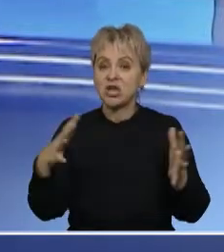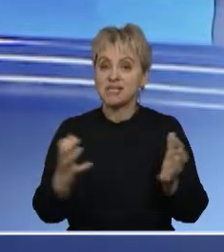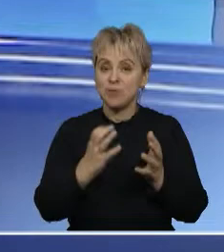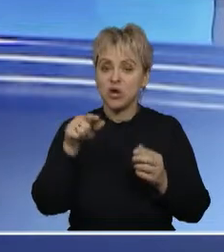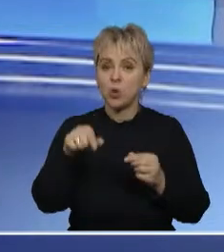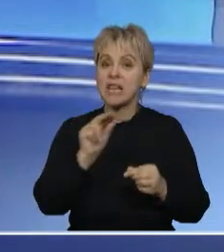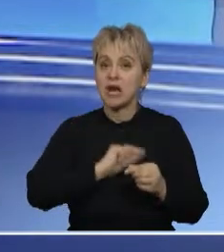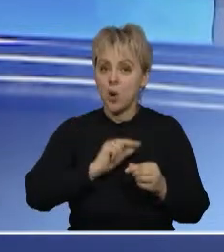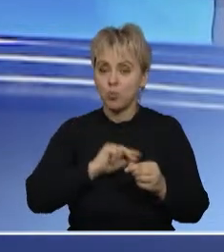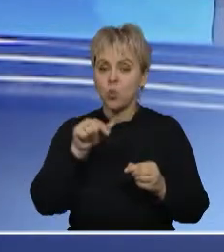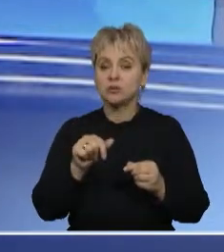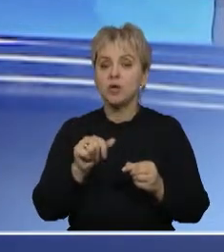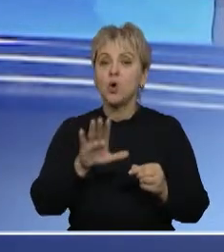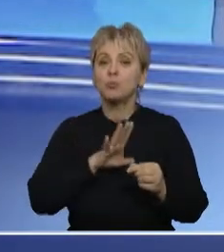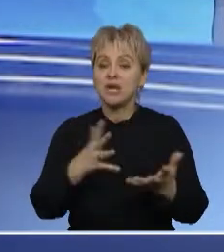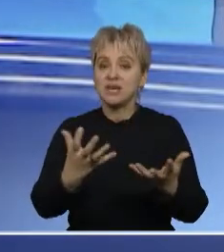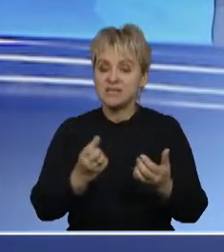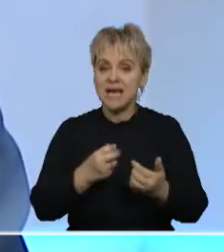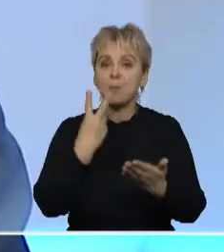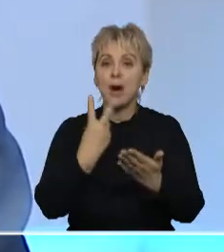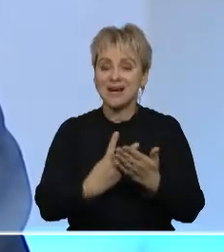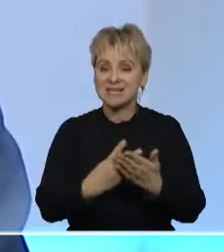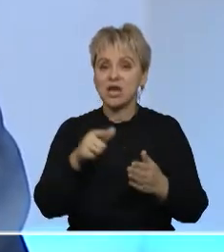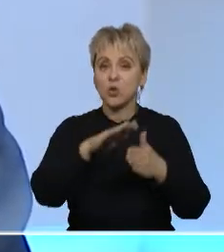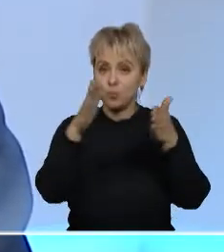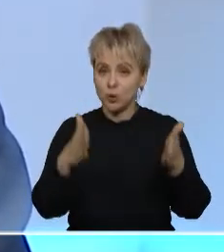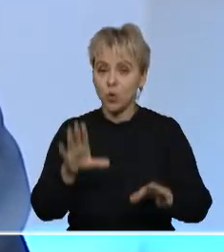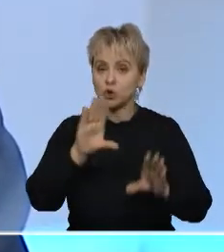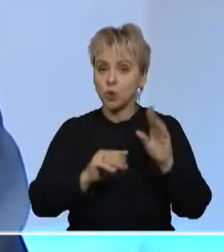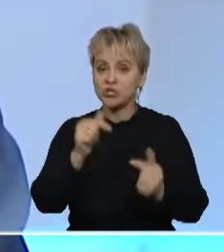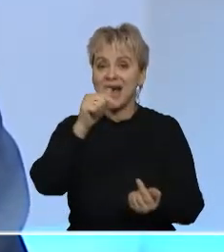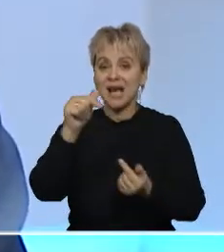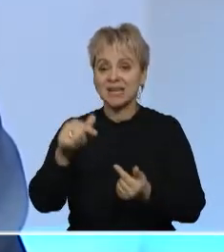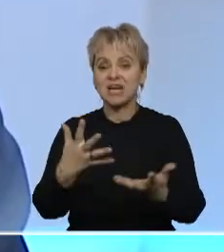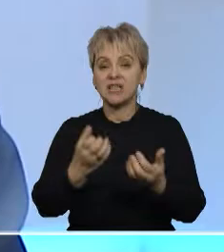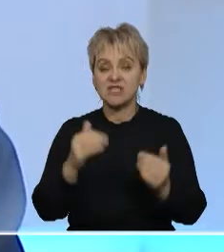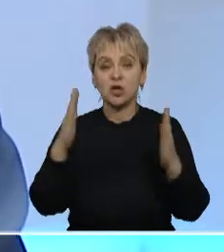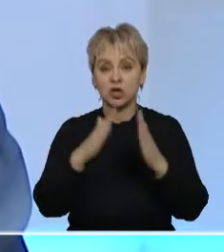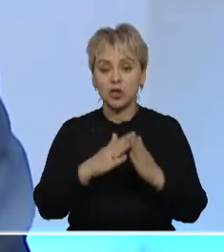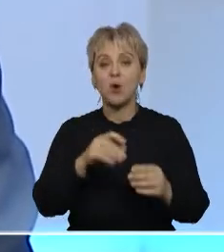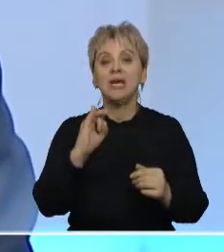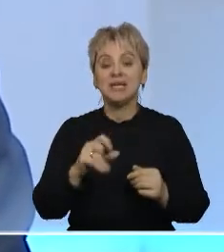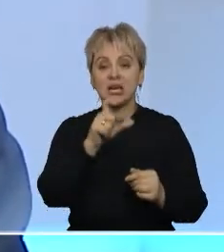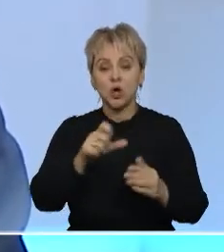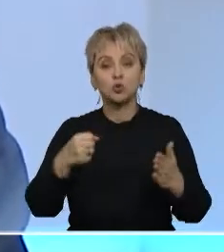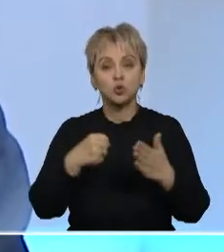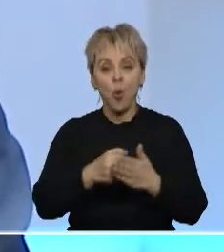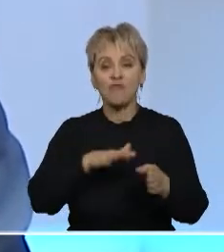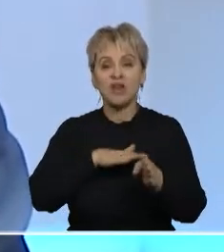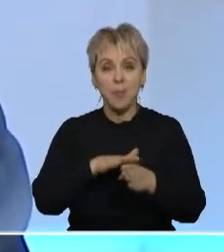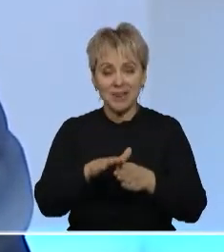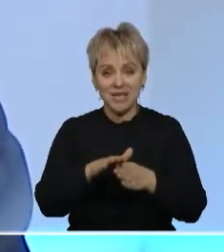энергосберегающих работ были взяты показатели приборов учета конкретно взятых домов и граждан до